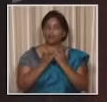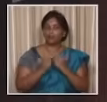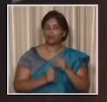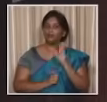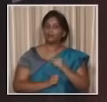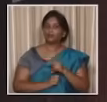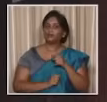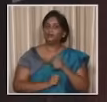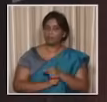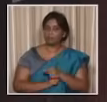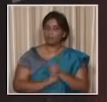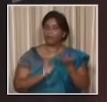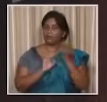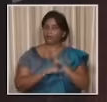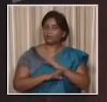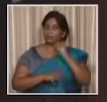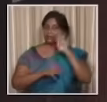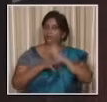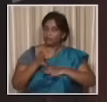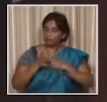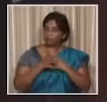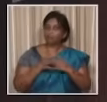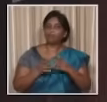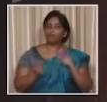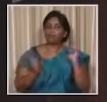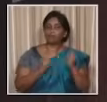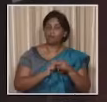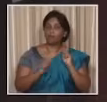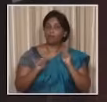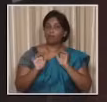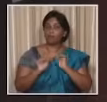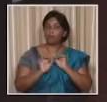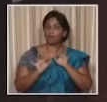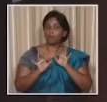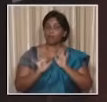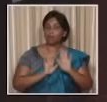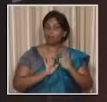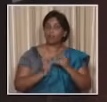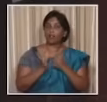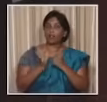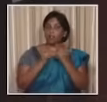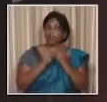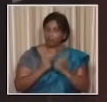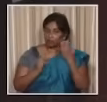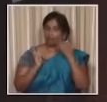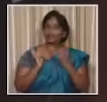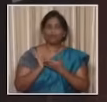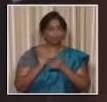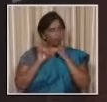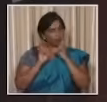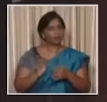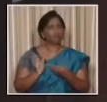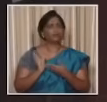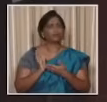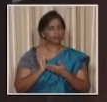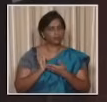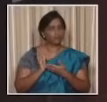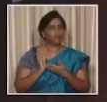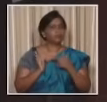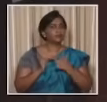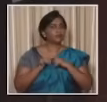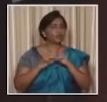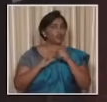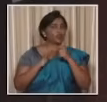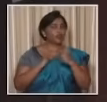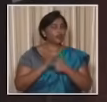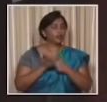දීලා තිනවා මෙතුමා පහුගිය අයවැයේම ක්‍රිකට් පාලක මණ්ඩලයට ගැහුවේ විගණනයක් පදනම් කරගෙන මේකත් එවන් විගණනයක් ඒ නිසා මේ